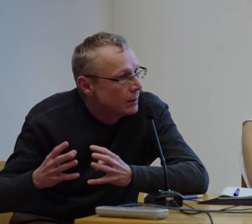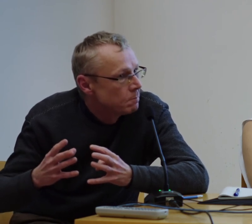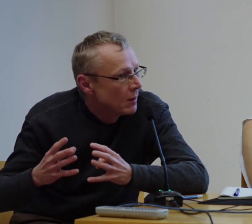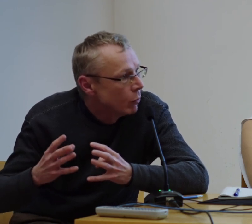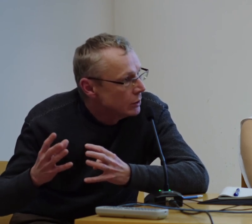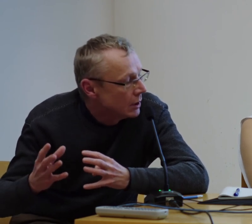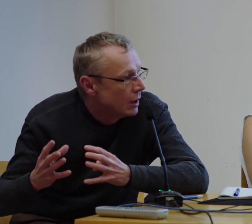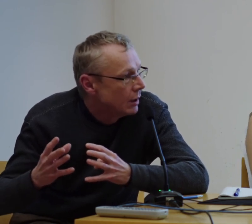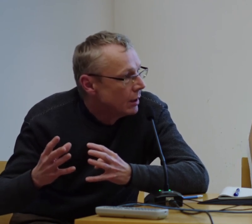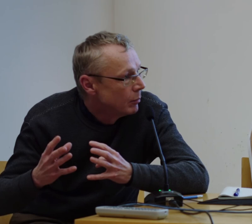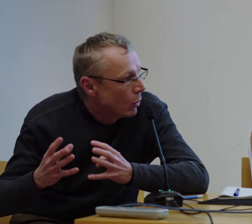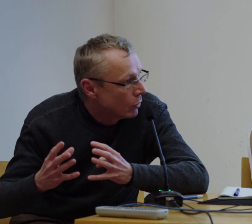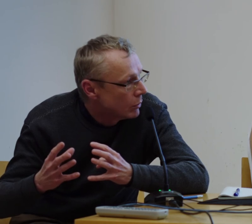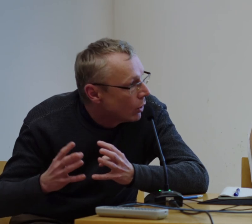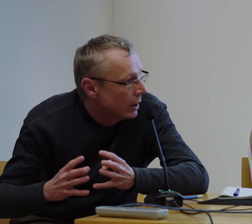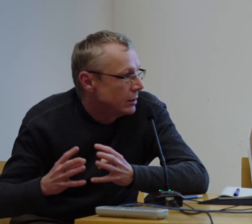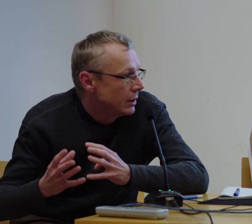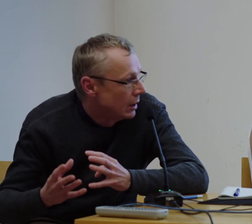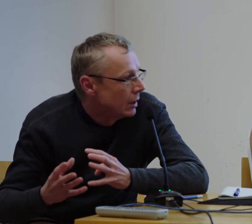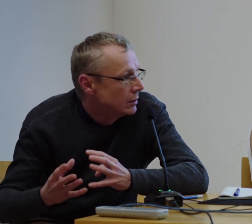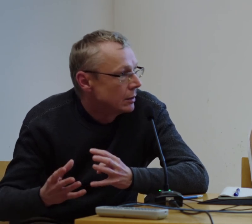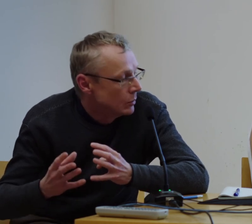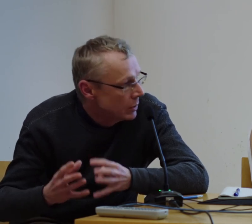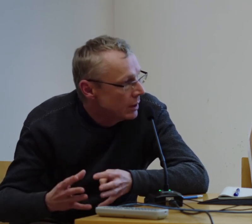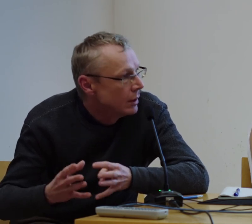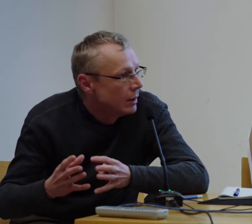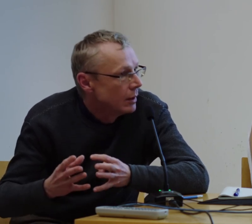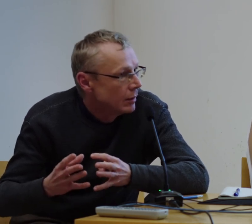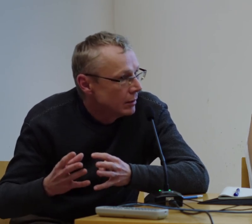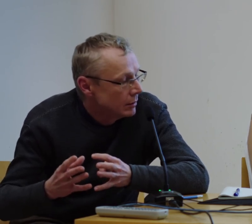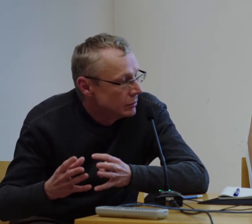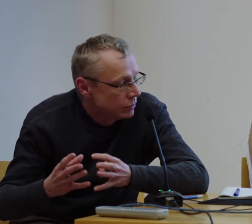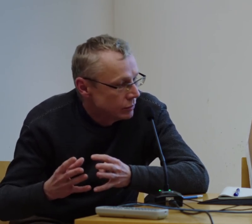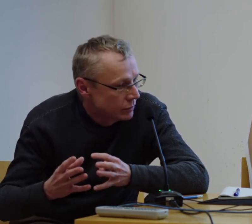nějaký vodítka konkrétní jednání. Jako mě,